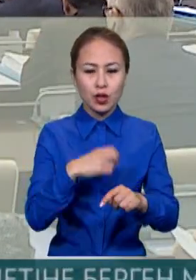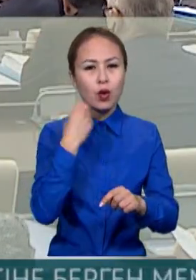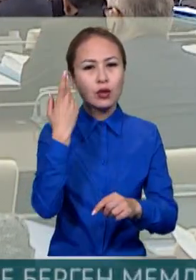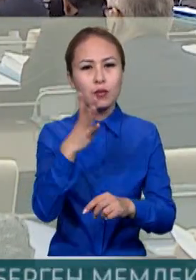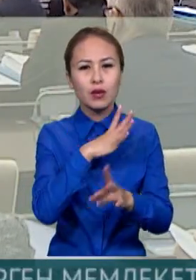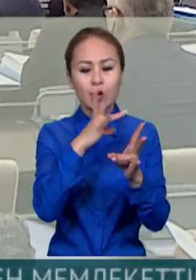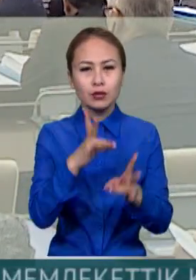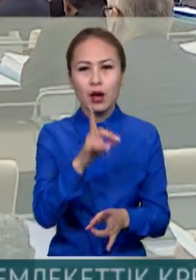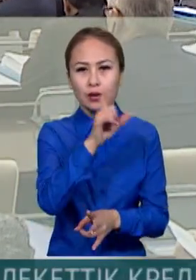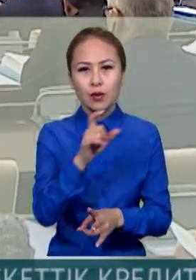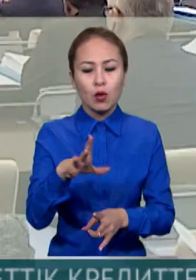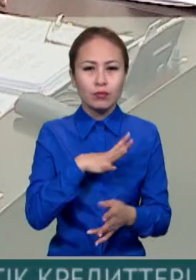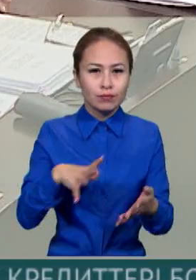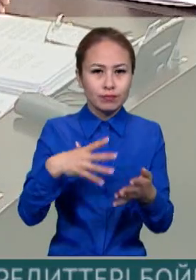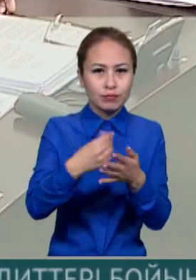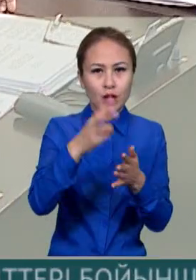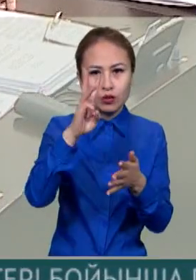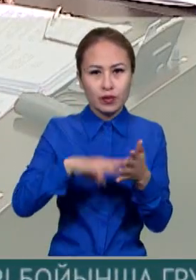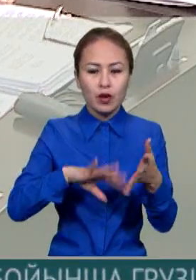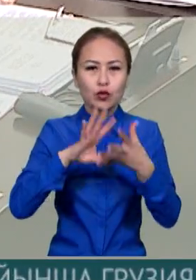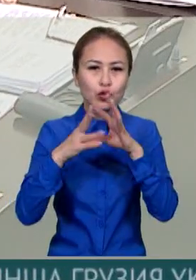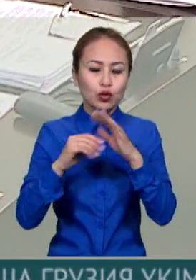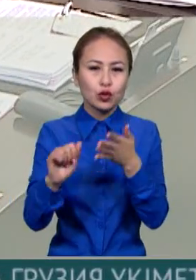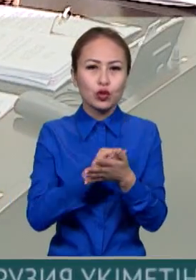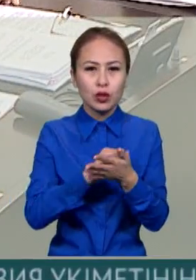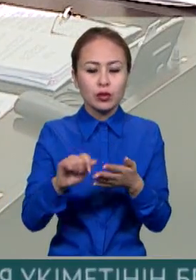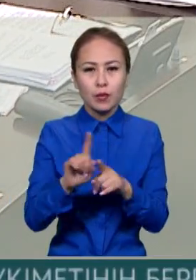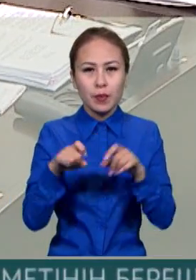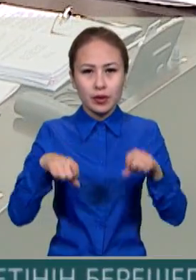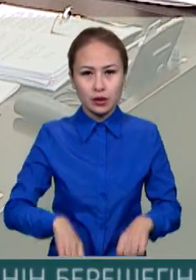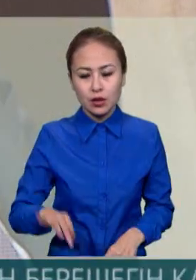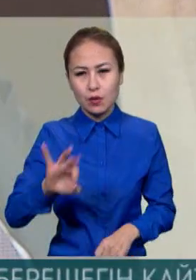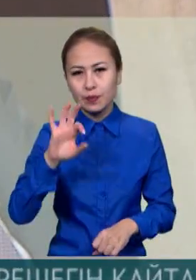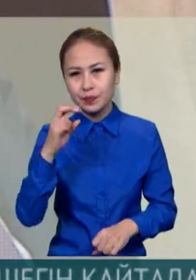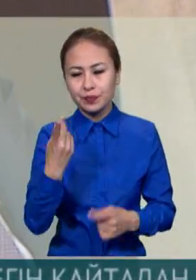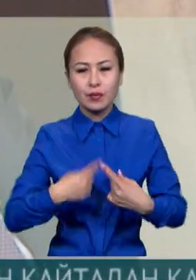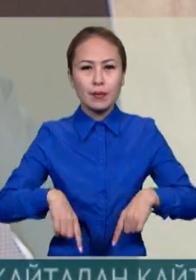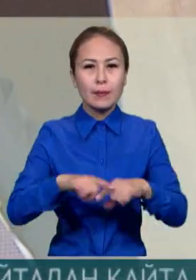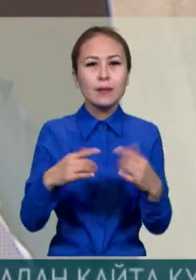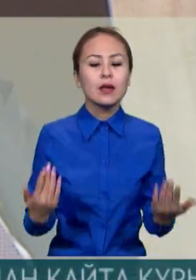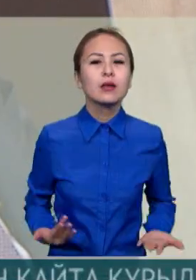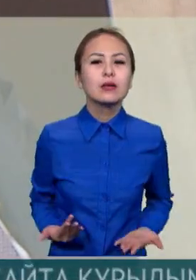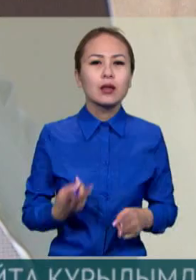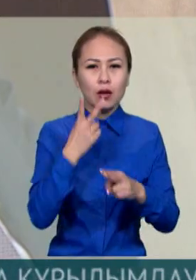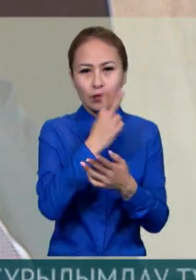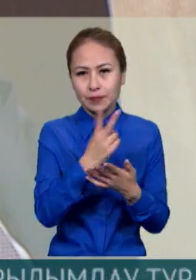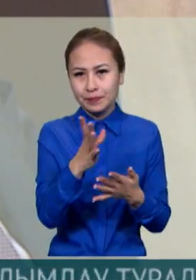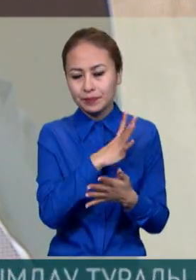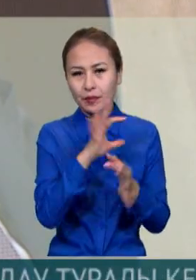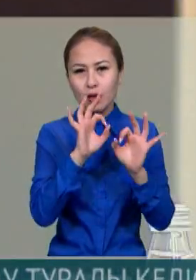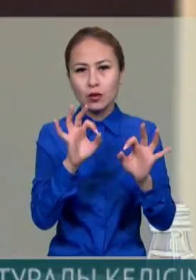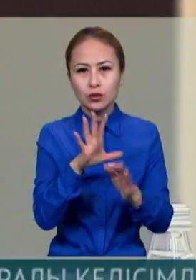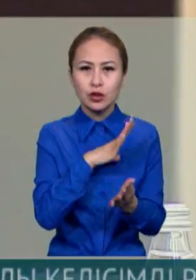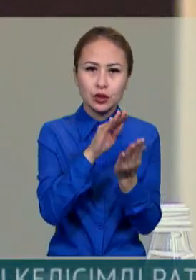зардап шеккен азаматтарға өтемақы төлеуге қатысты. Құжат арқылы оны құқықтық әлеуметтік және ұйымдастырушылық тұрғыда реттеу көзделген. Атап